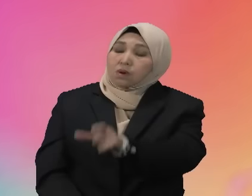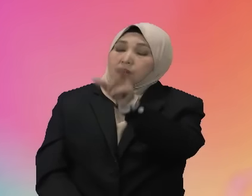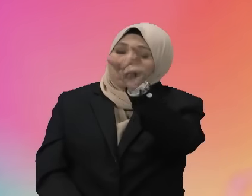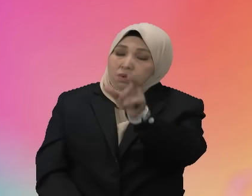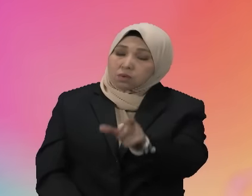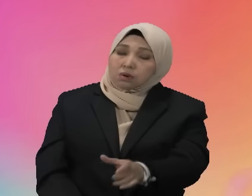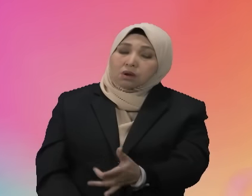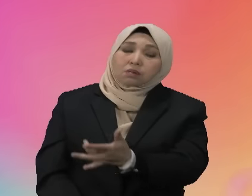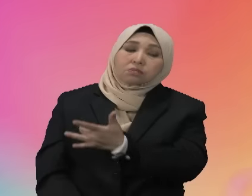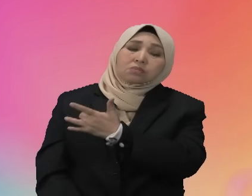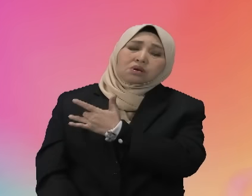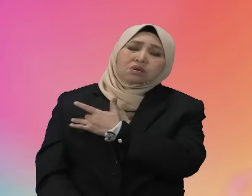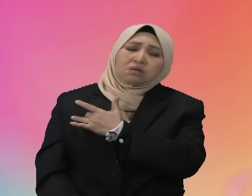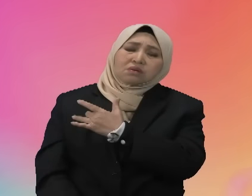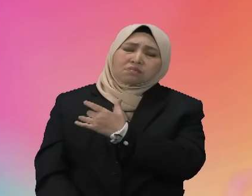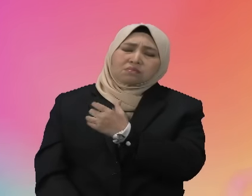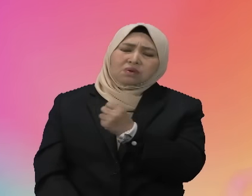أولئك هم